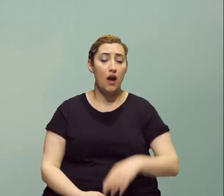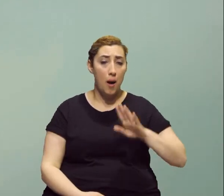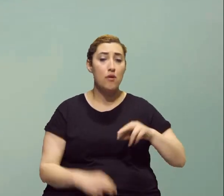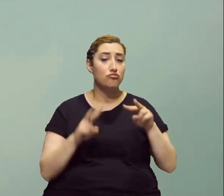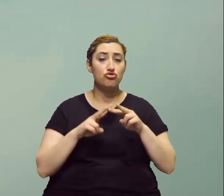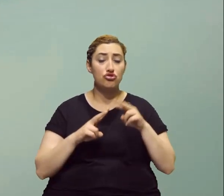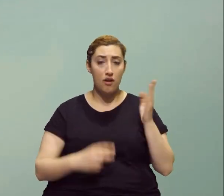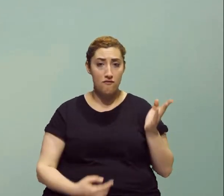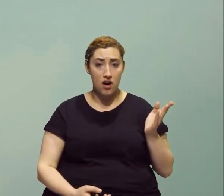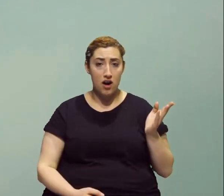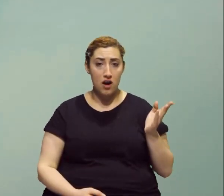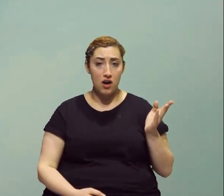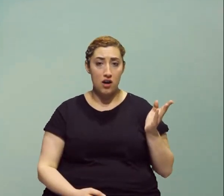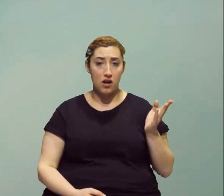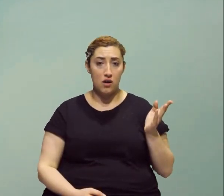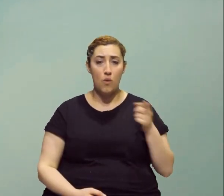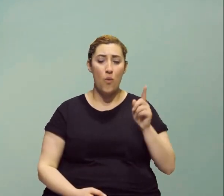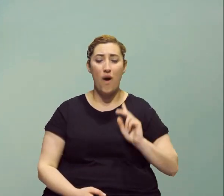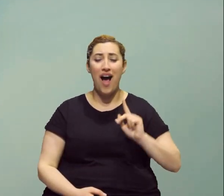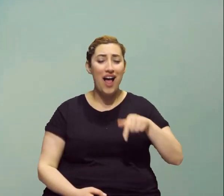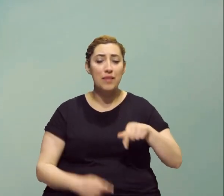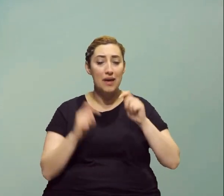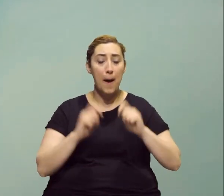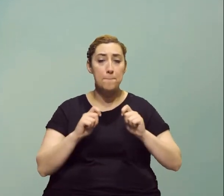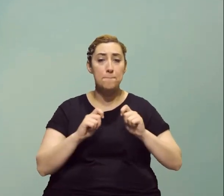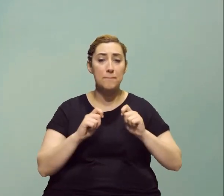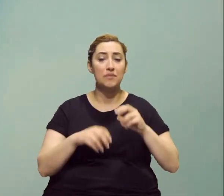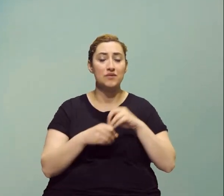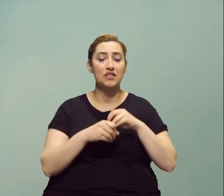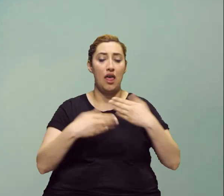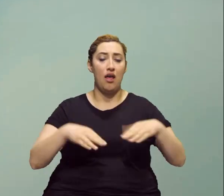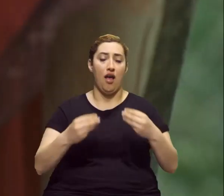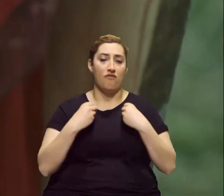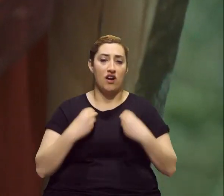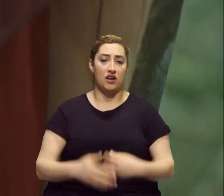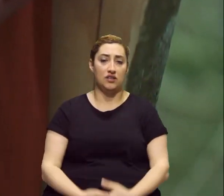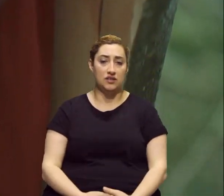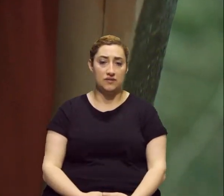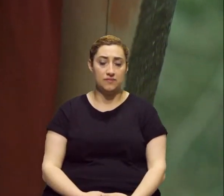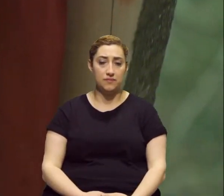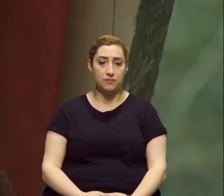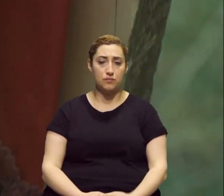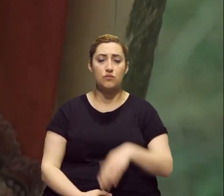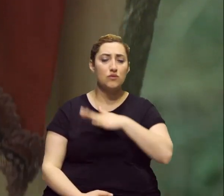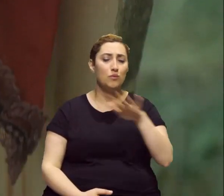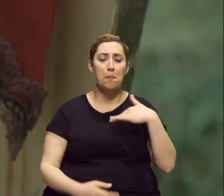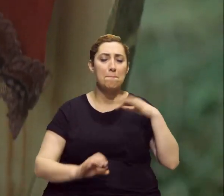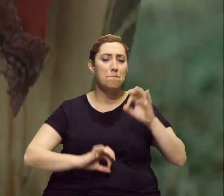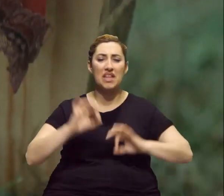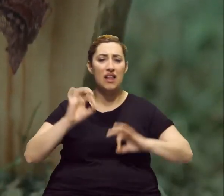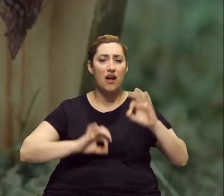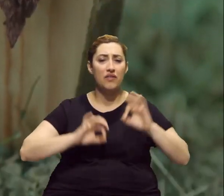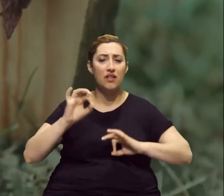Ama Mustafa o adımı atmama engelledi. Bütün